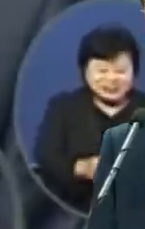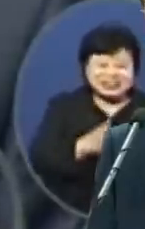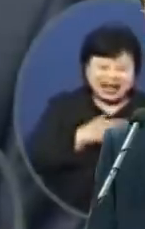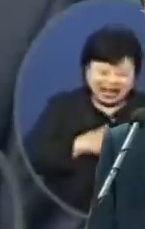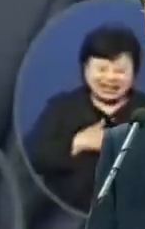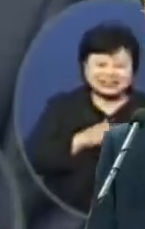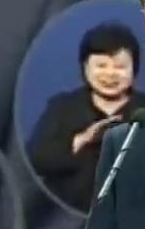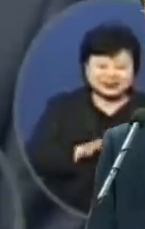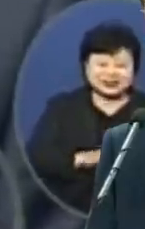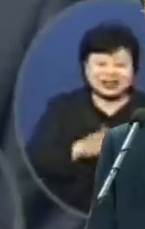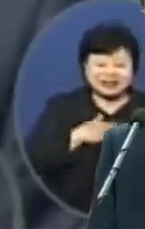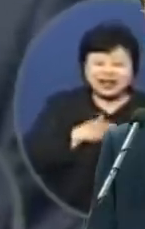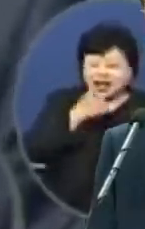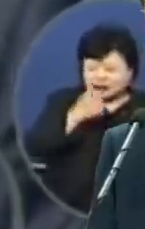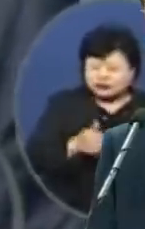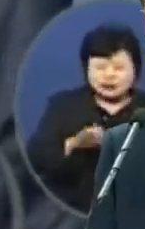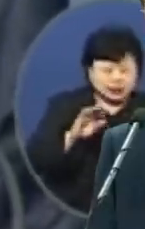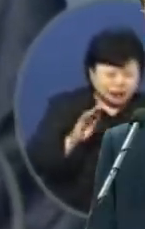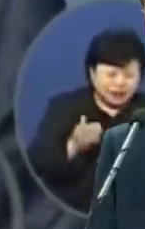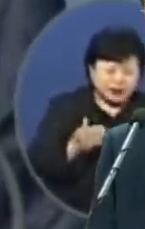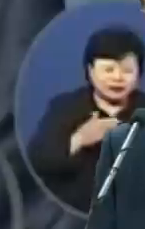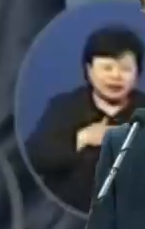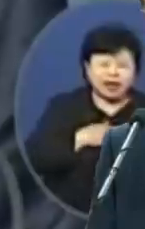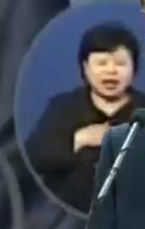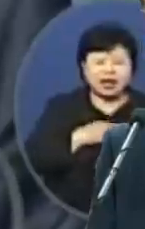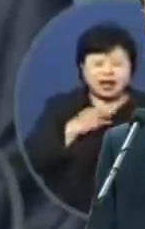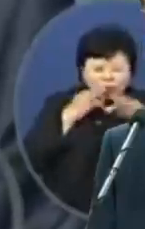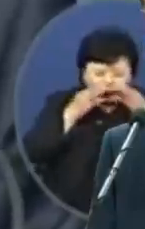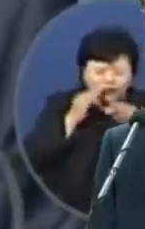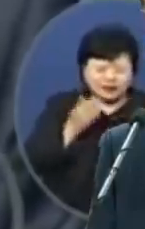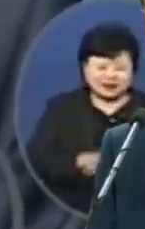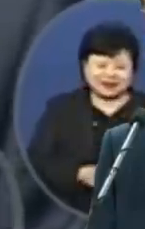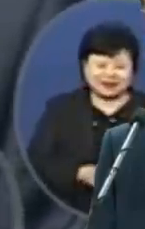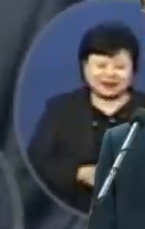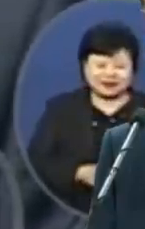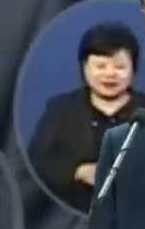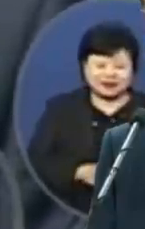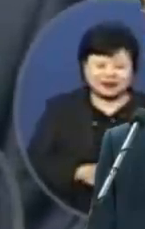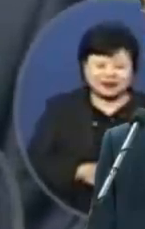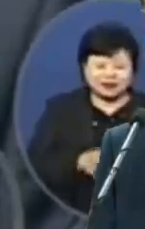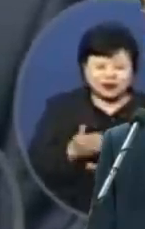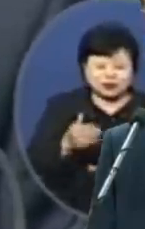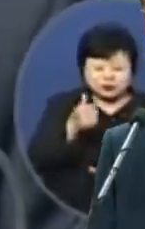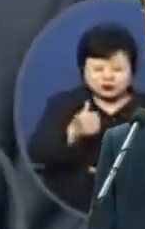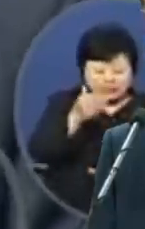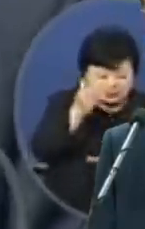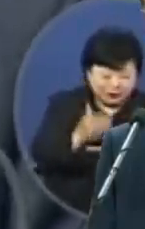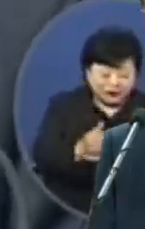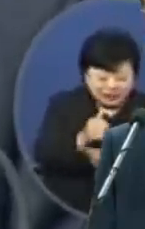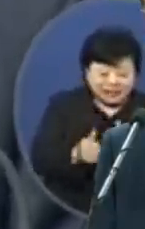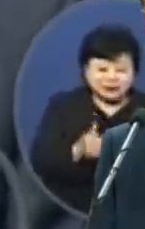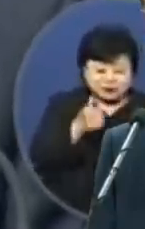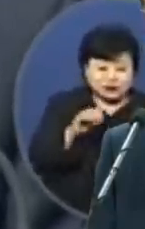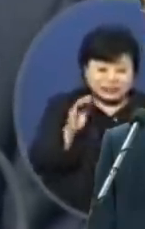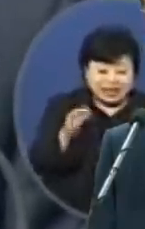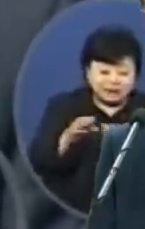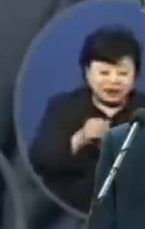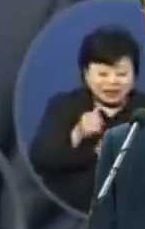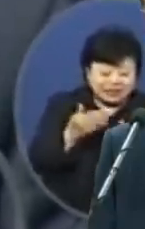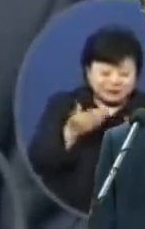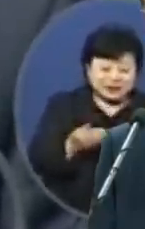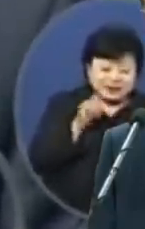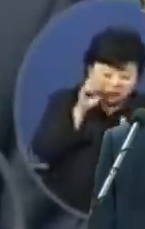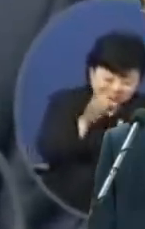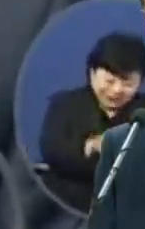알아서 해주는데 내가 주인이면 내가 다 일을 해야 되는 것입니다. 여러분이 주인이 아니고 하나님이 여러분의 주인 같으면 하나님